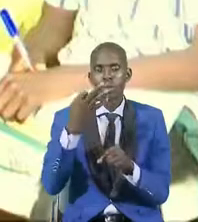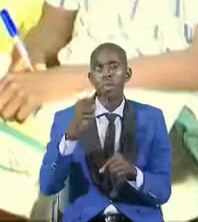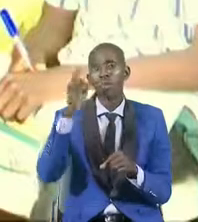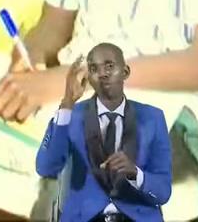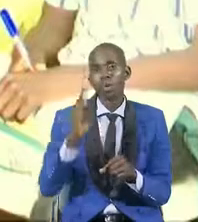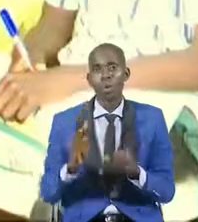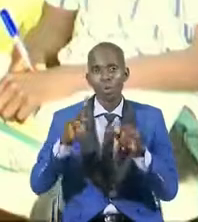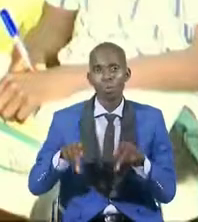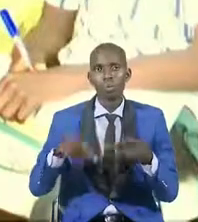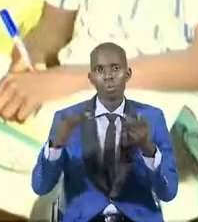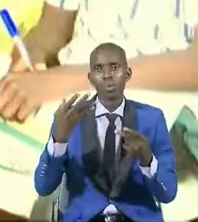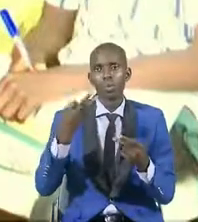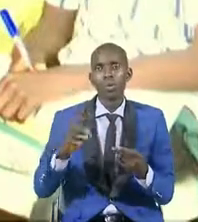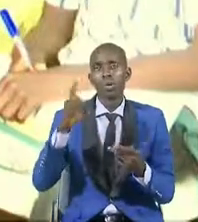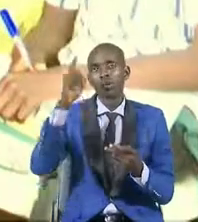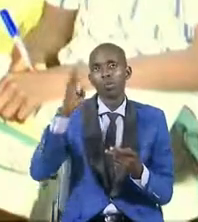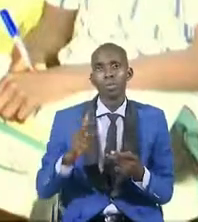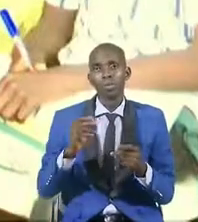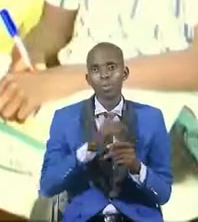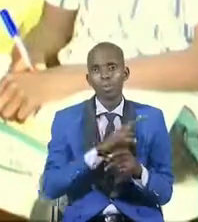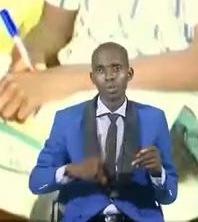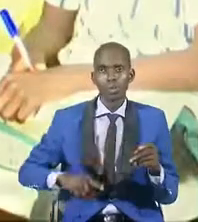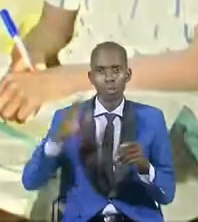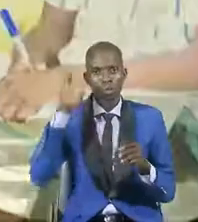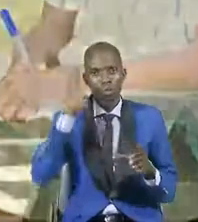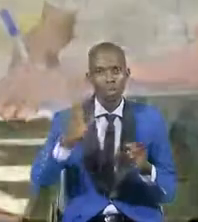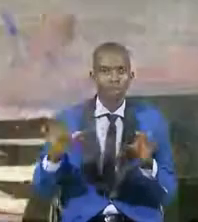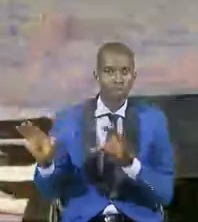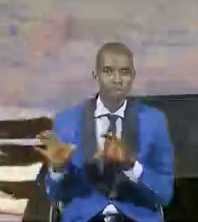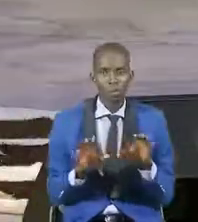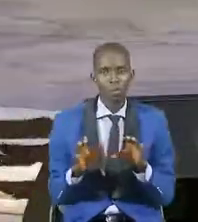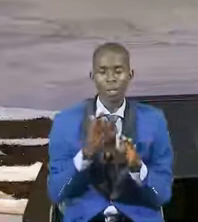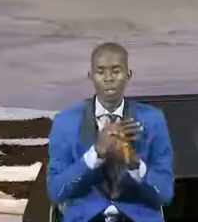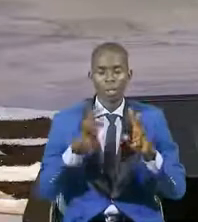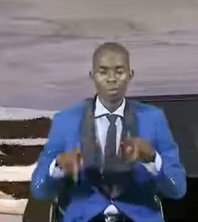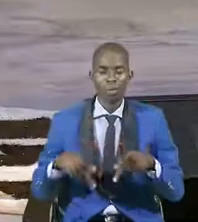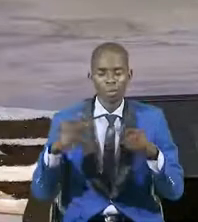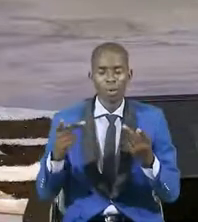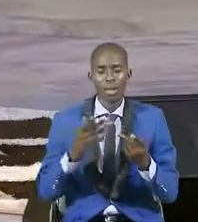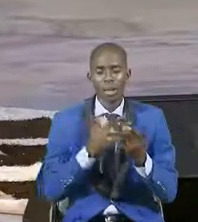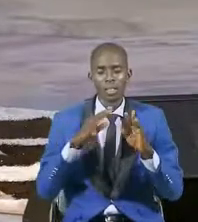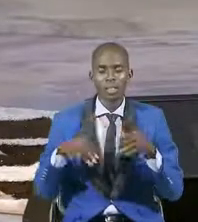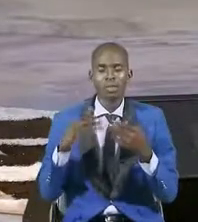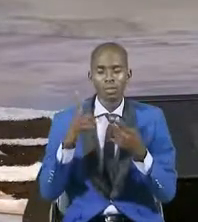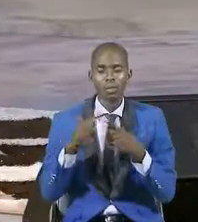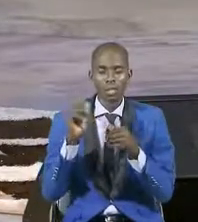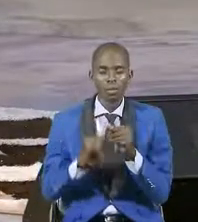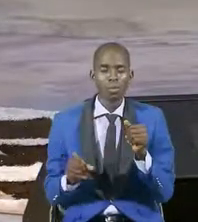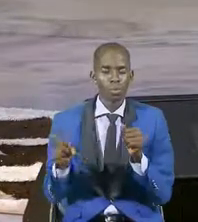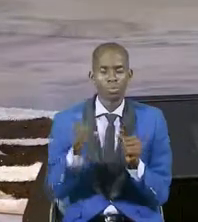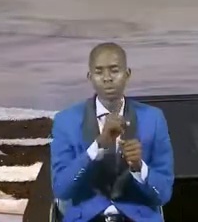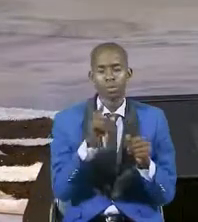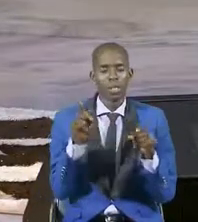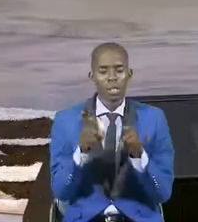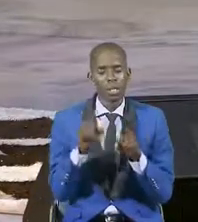de Dieu, dans la provision de Dieu, le Seigneur donnera cela et vous l'accordera comme vous